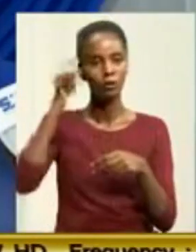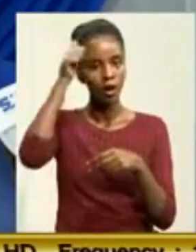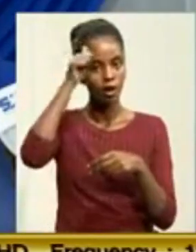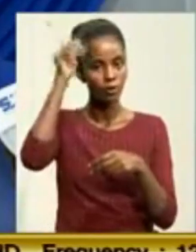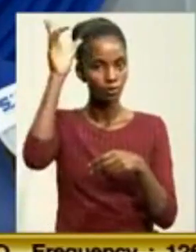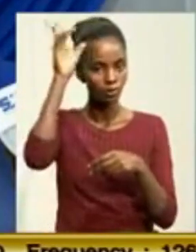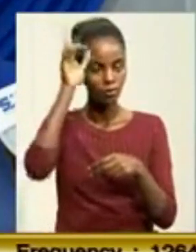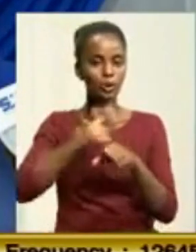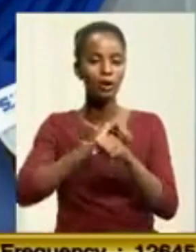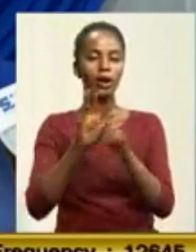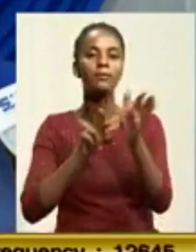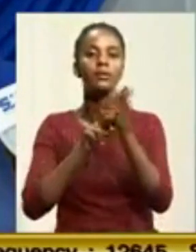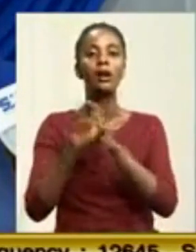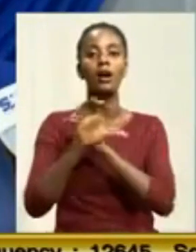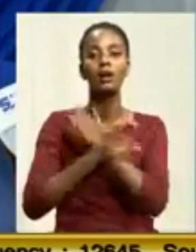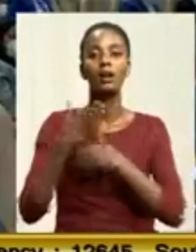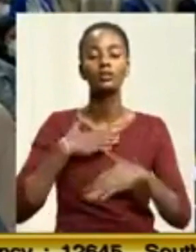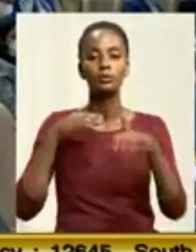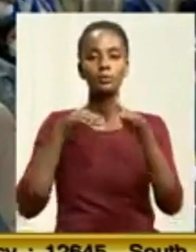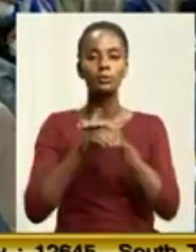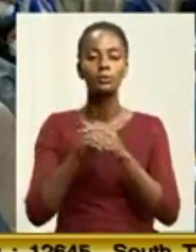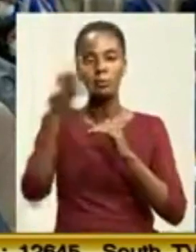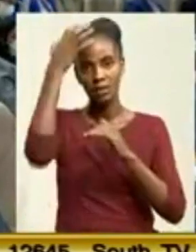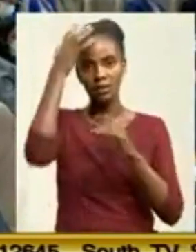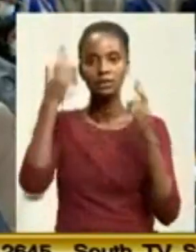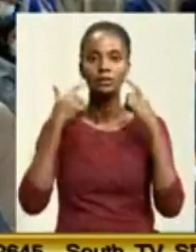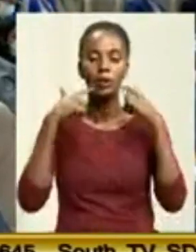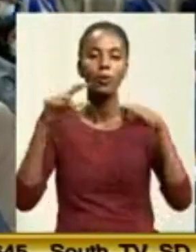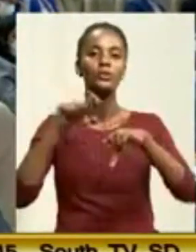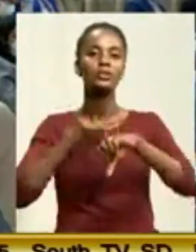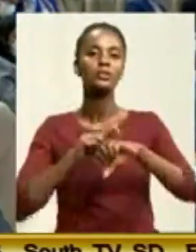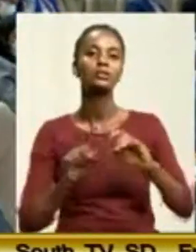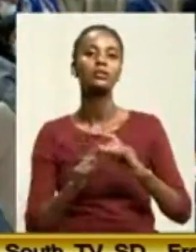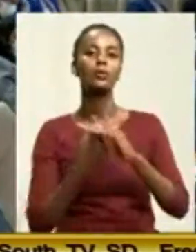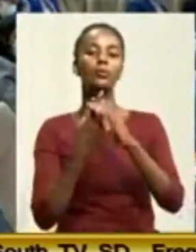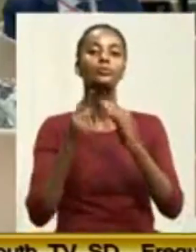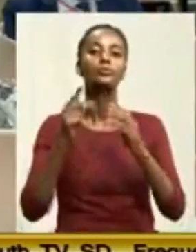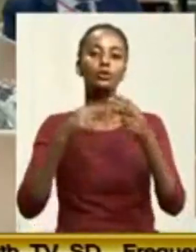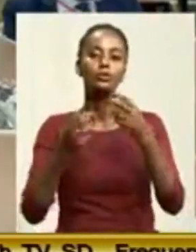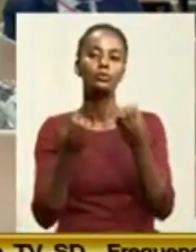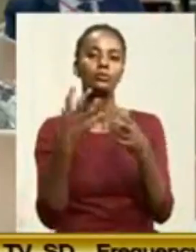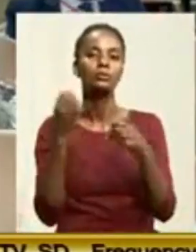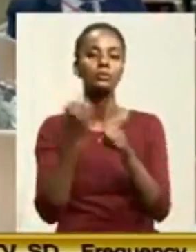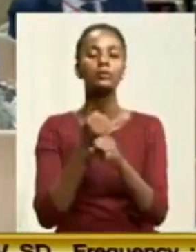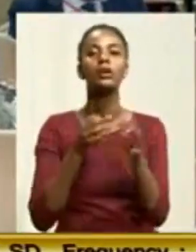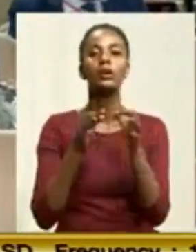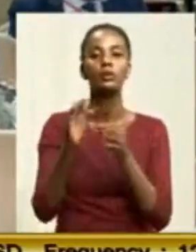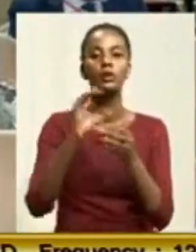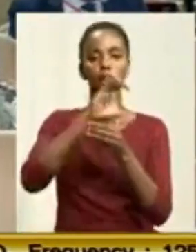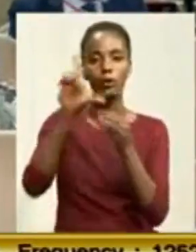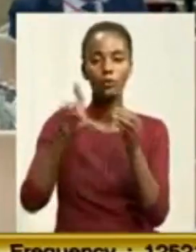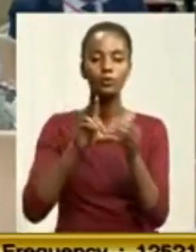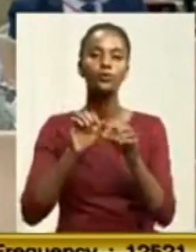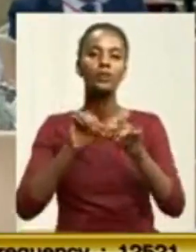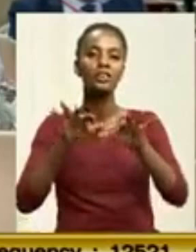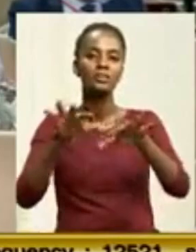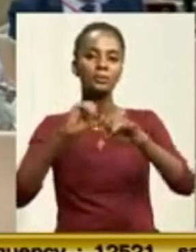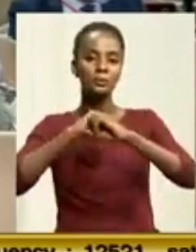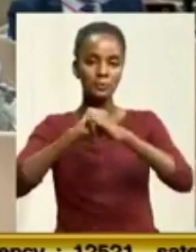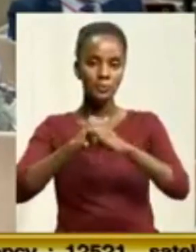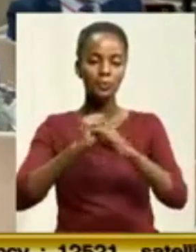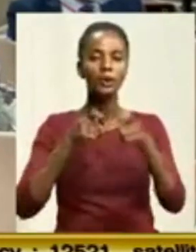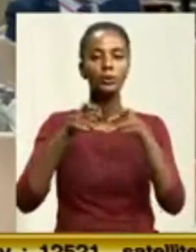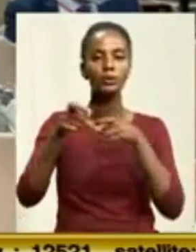ካውዛ የኮሮና ቫይረስ ሀገራችን ላይ መግባቱ በመንግስት ከታወጀ ጊዜ ጀምሮ ቢሮ በርካታ ስራዎችን እንደሰራ ገልጸዋል። በክልሉ ወረርሽኙን